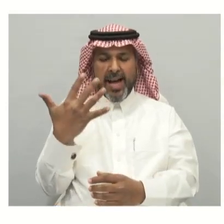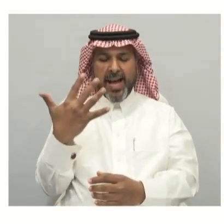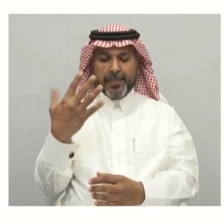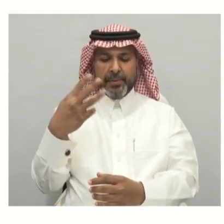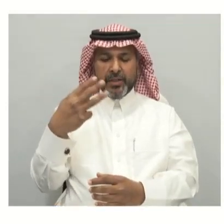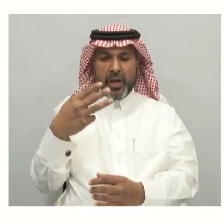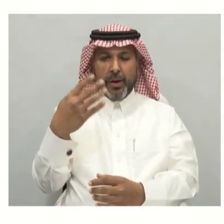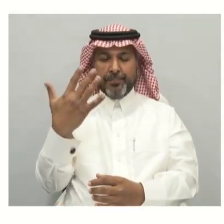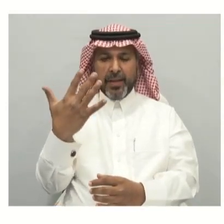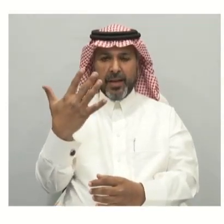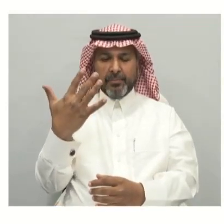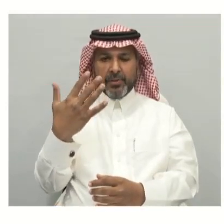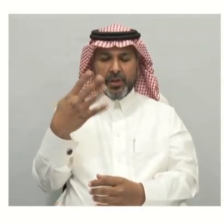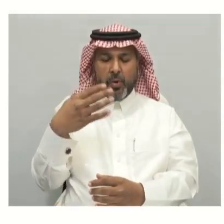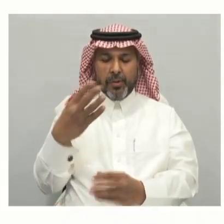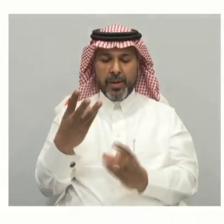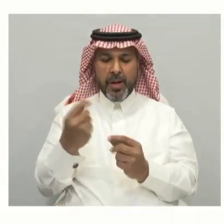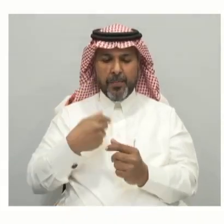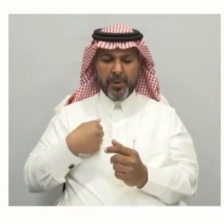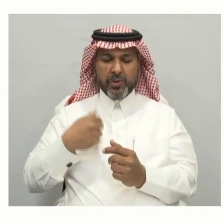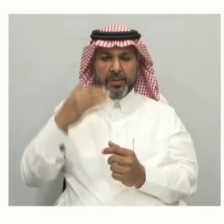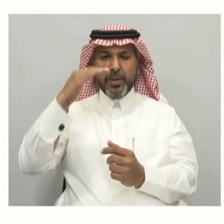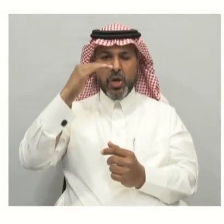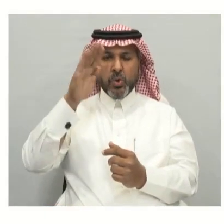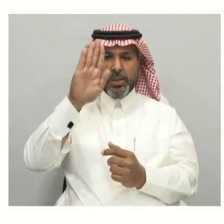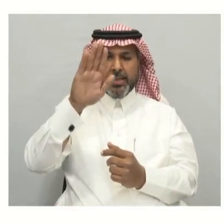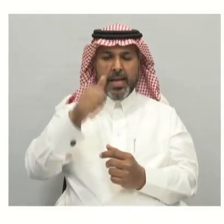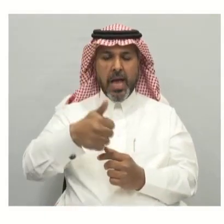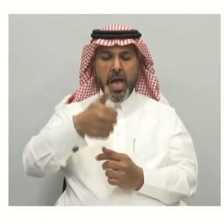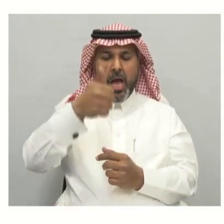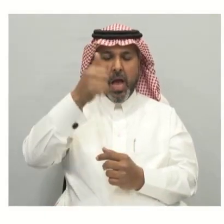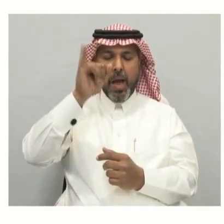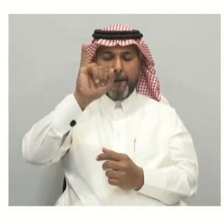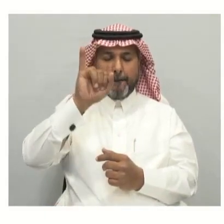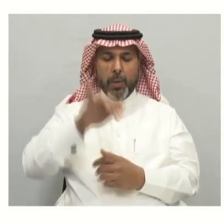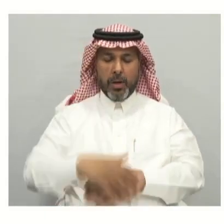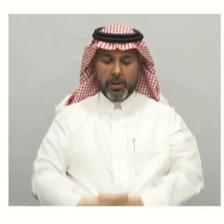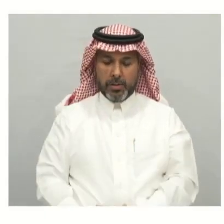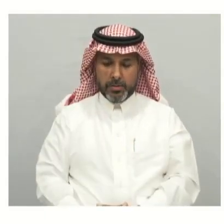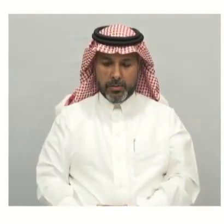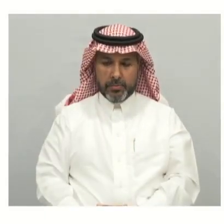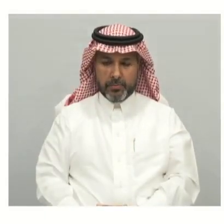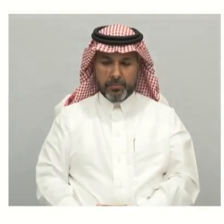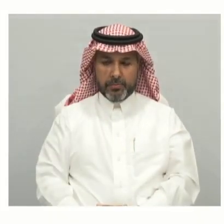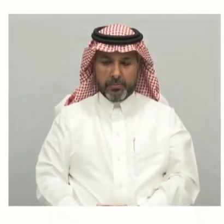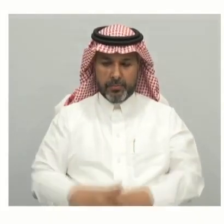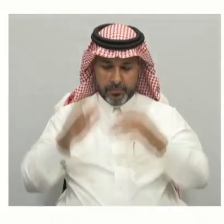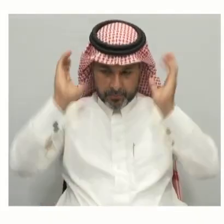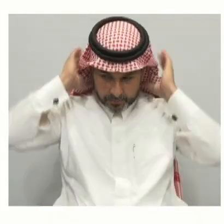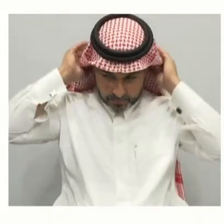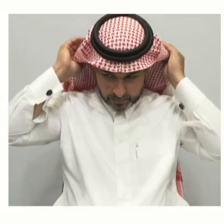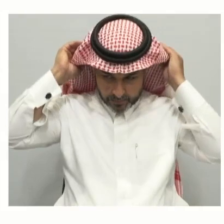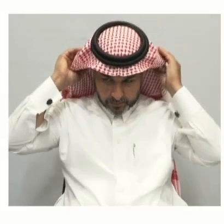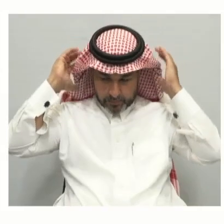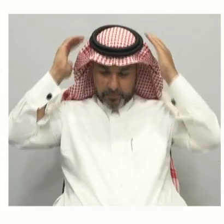تقريبا الان لدينا الطالب حسام قرا 45 صفحه اذا عند الطالب